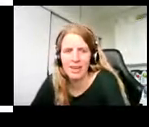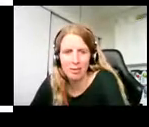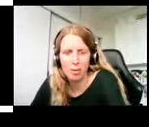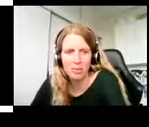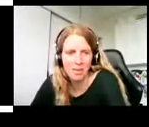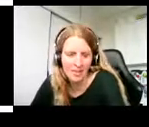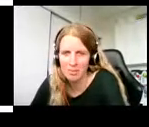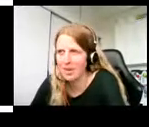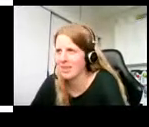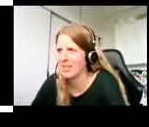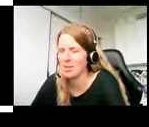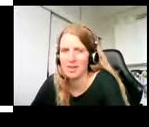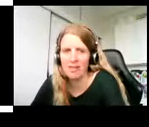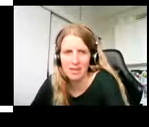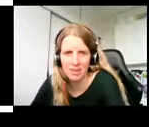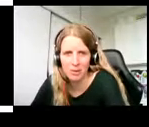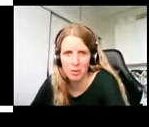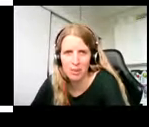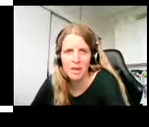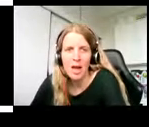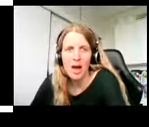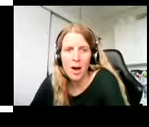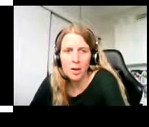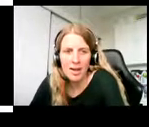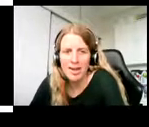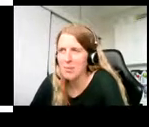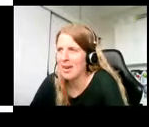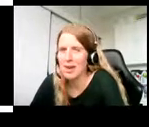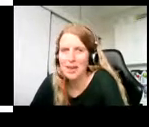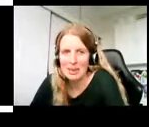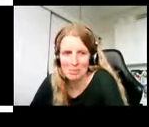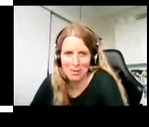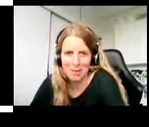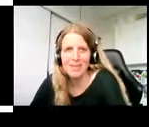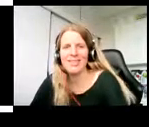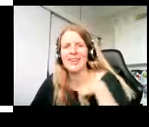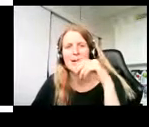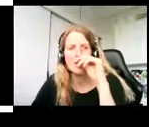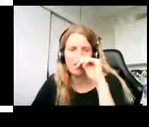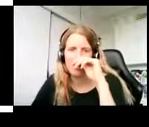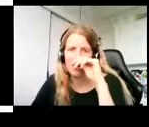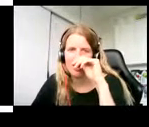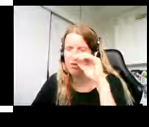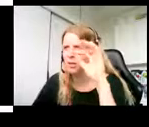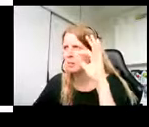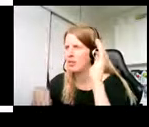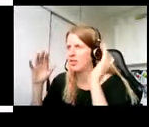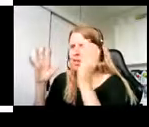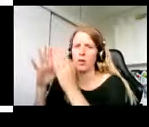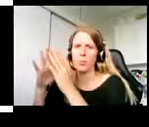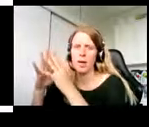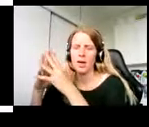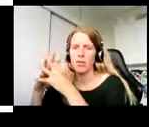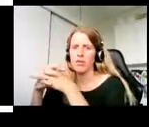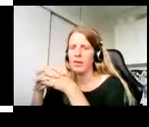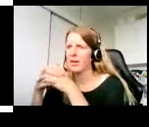niet... Ja, ik wou het proberen uit te leggen, maar ik snap het zelf niet 100%. Oké, bij uitstappen bijvoorbeeld. We gaan even